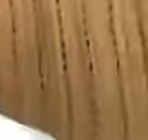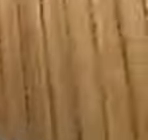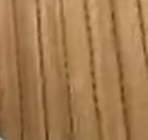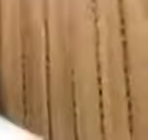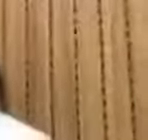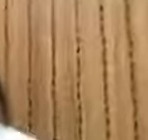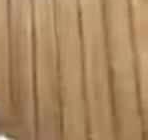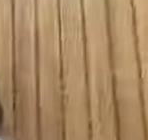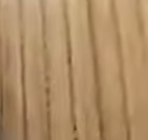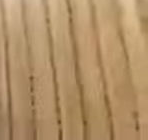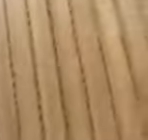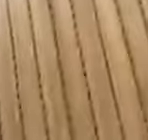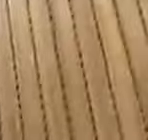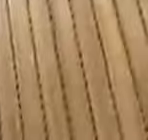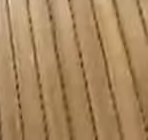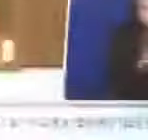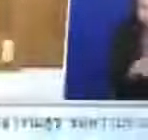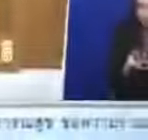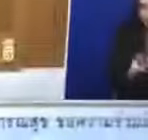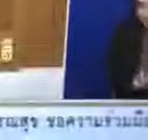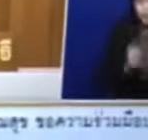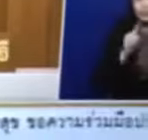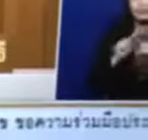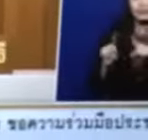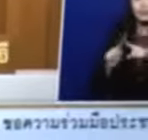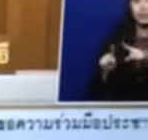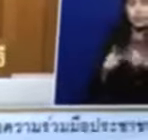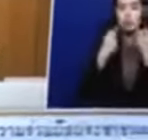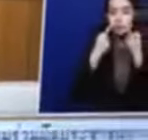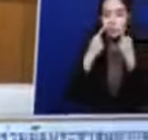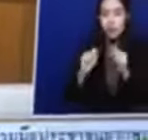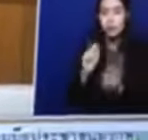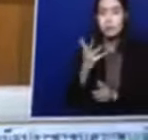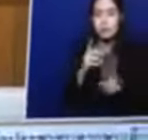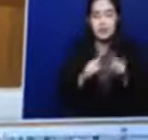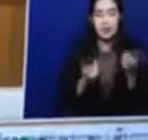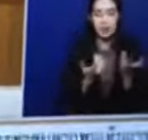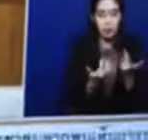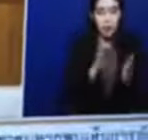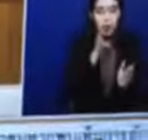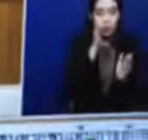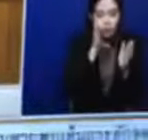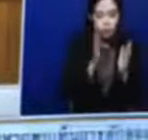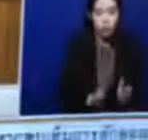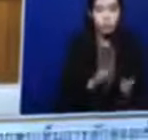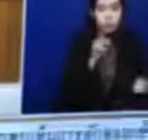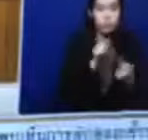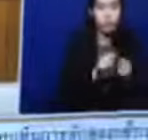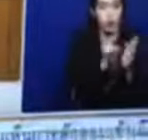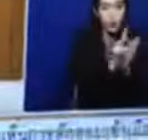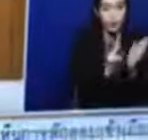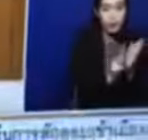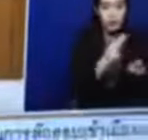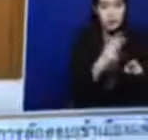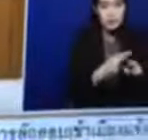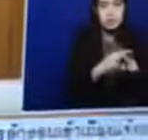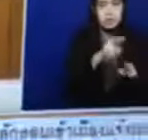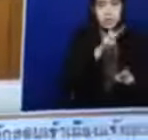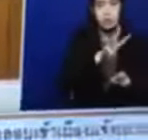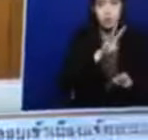าพ ก็จะไม่ไปตอบโต้ท่านโดยตรงนะครับผมให้ท่านอาจารย์วิศนุซึ่งรู้ในเรื่องกฎหมายดีเป็นผู้ชี้แจงนะครับเพราะว่าท่